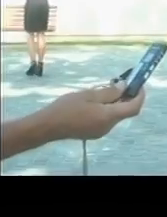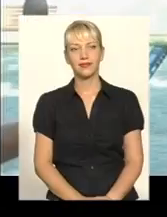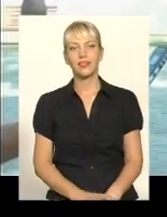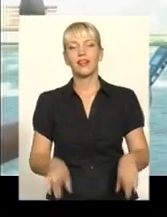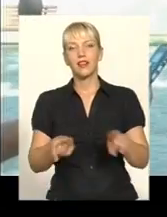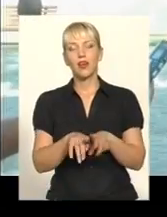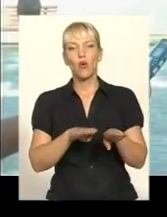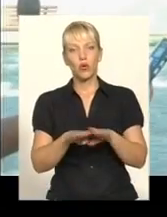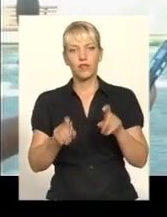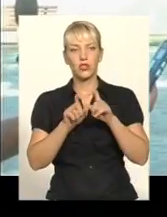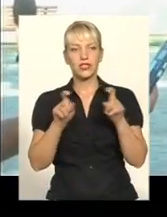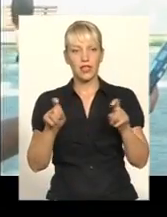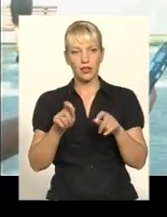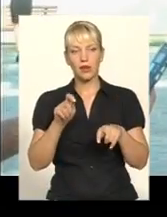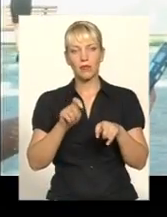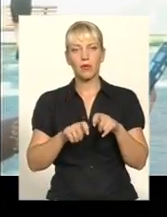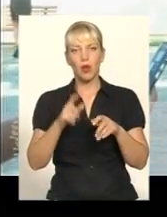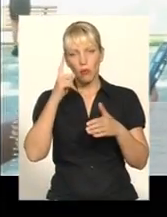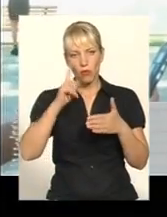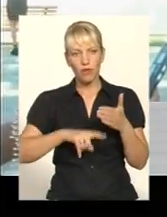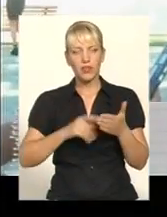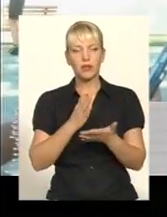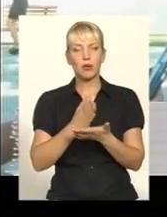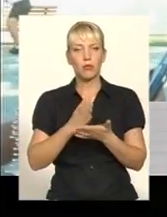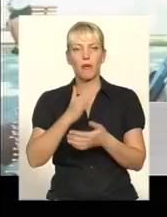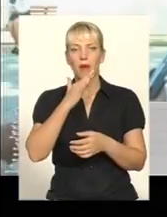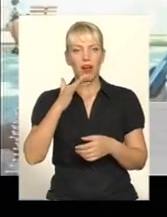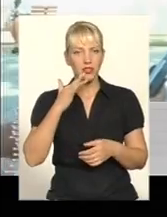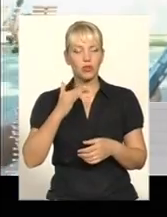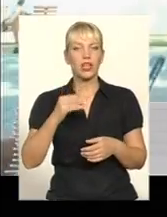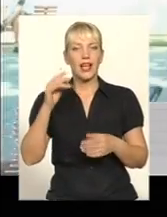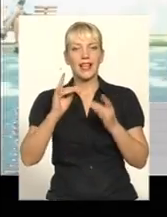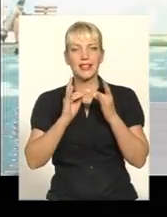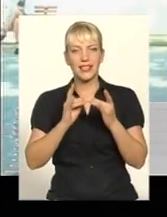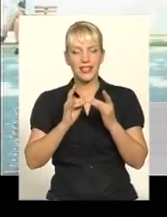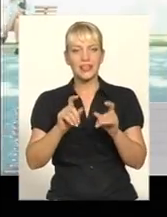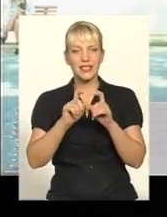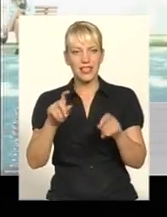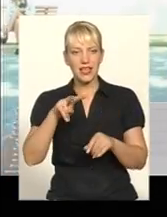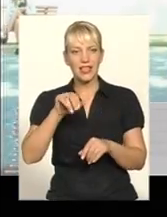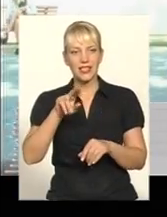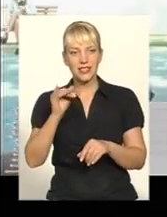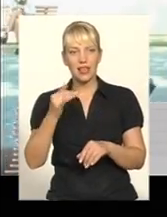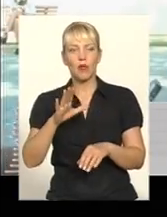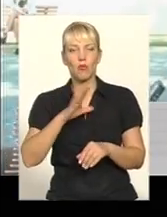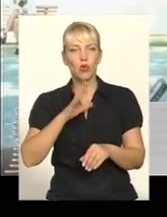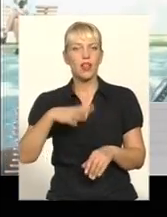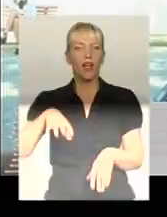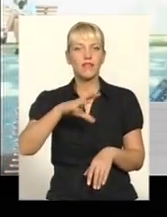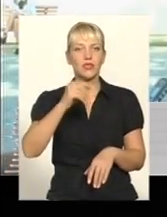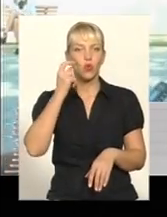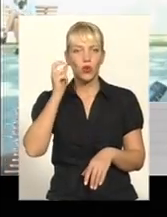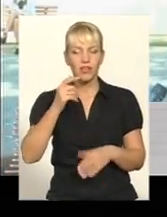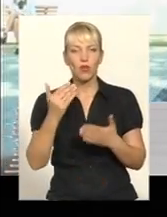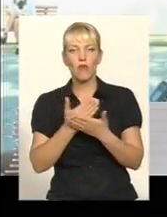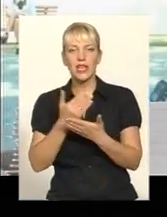Такого рівня закладу, а повірте, будь ласка, перебуваю в дуже багатьох інтернатних закладах, ліцеях. Була на Україні в багатьох